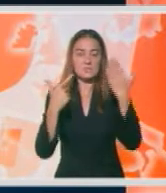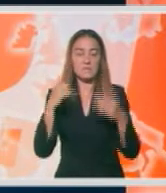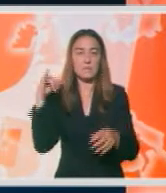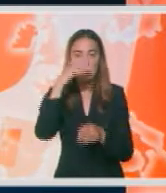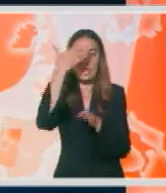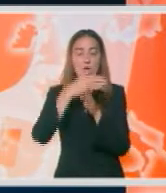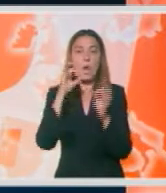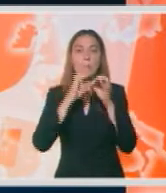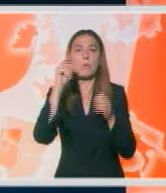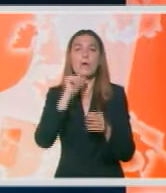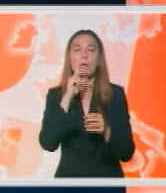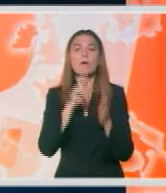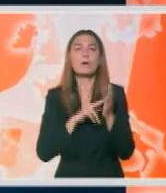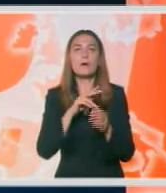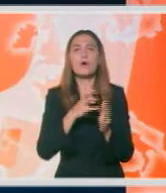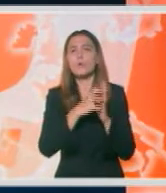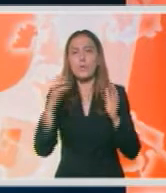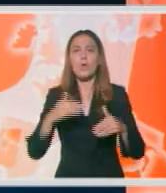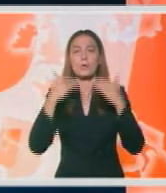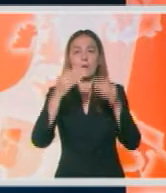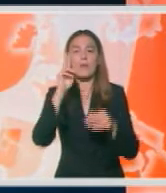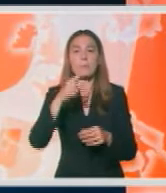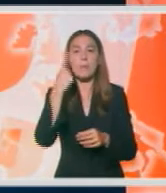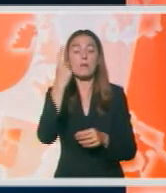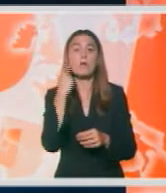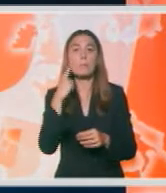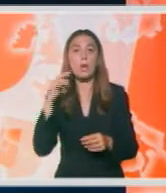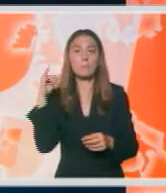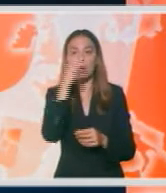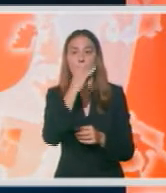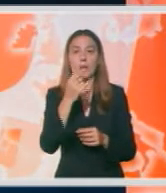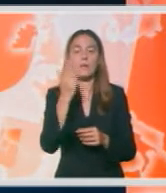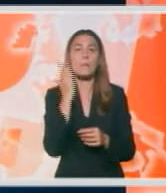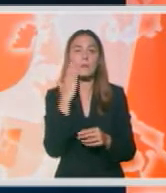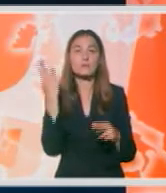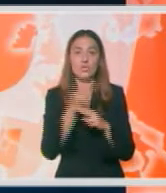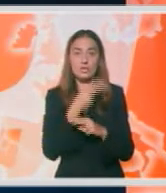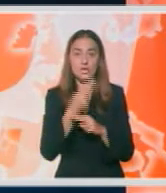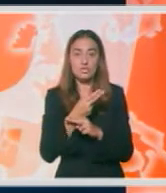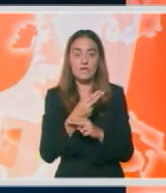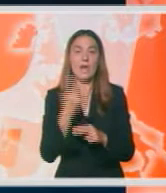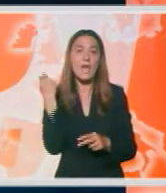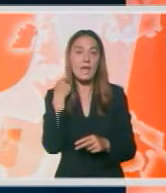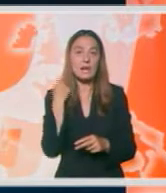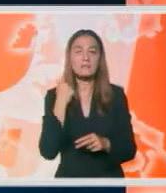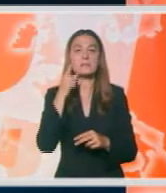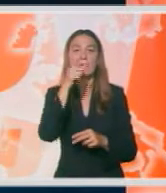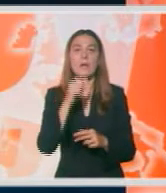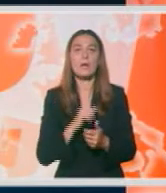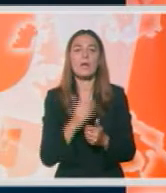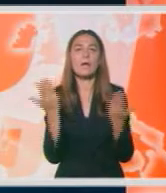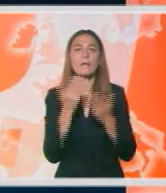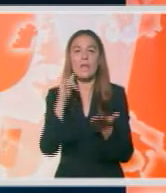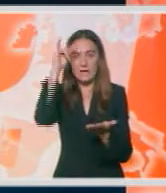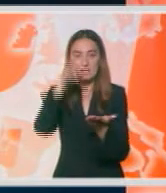aviokompanije Boeing posle dugog odlaganja imao je prvi probni let na relaciji Sjedinjene Američke Države, engleski Farnborough, gde